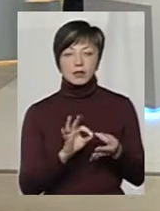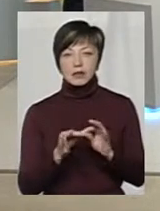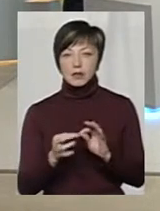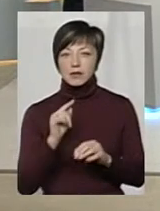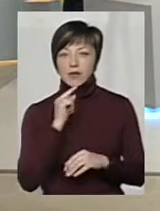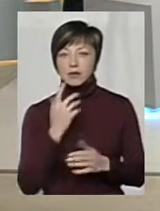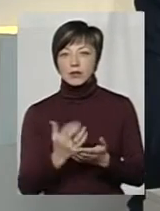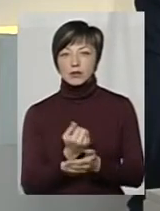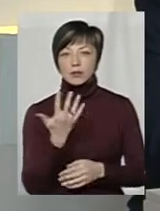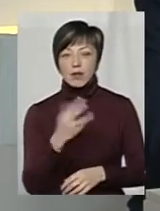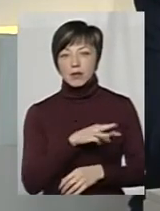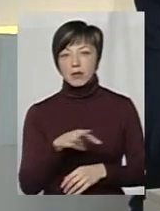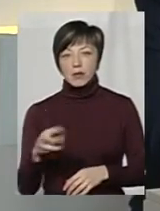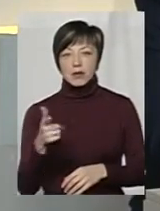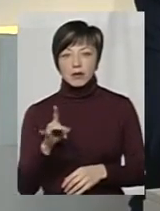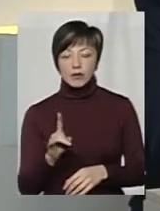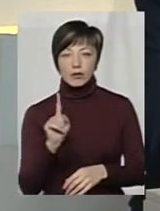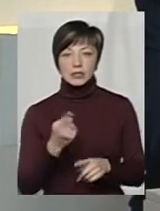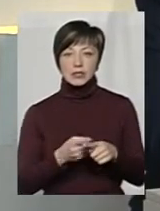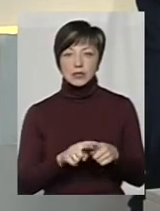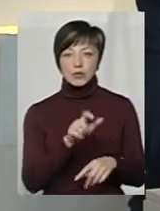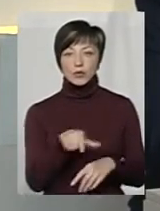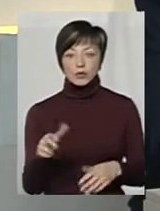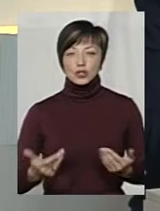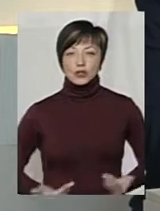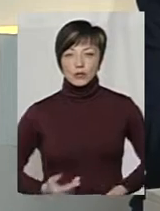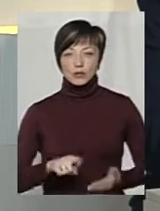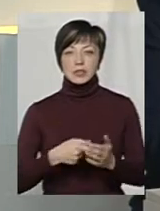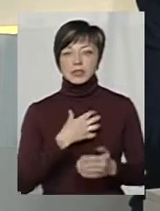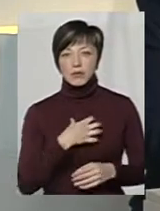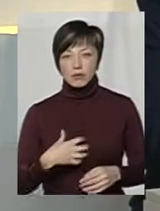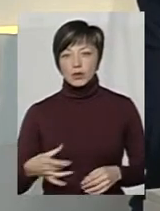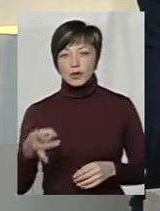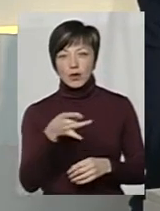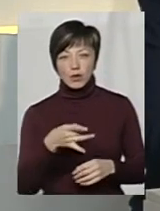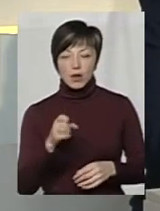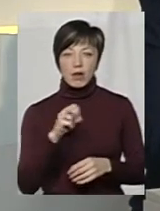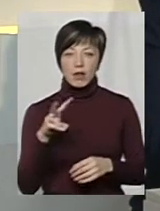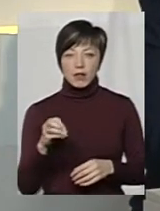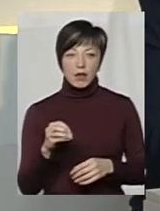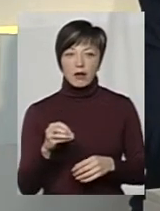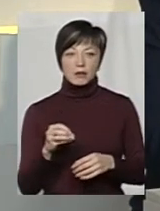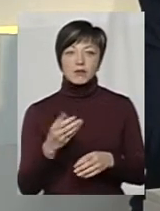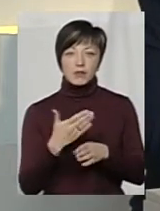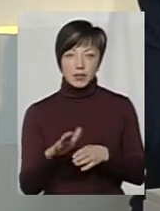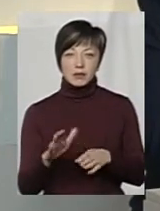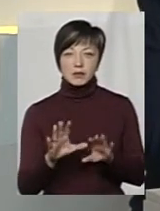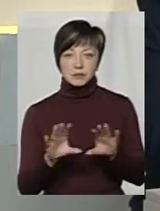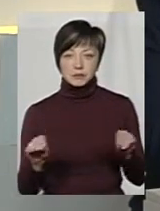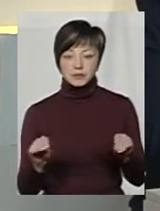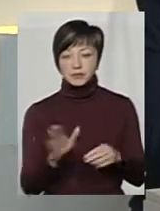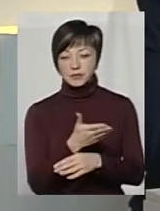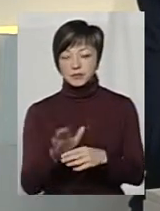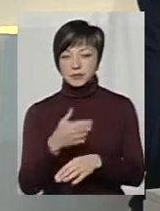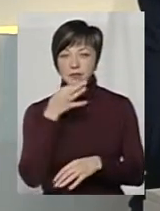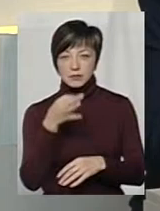важко, ми вишукали 5 мільйонів гривень, хоча ці люди живуть і в місті Славуті, і в Славутському районі, але ми не турувались, виділили і